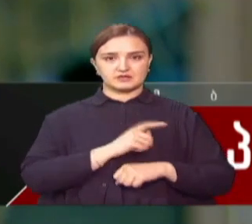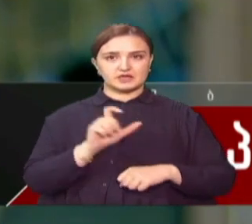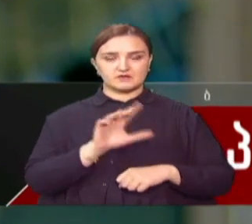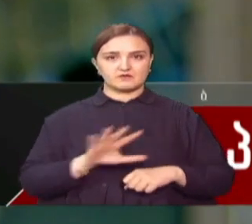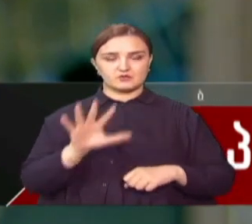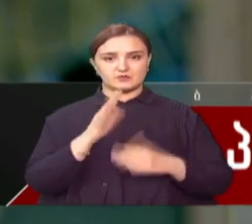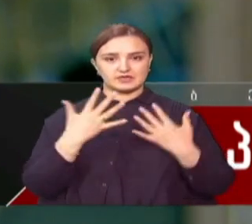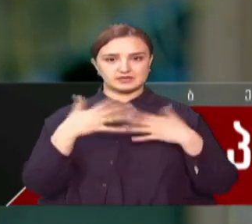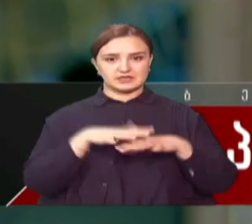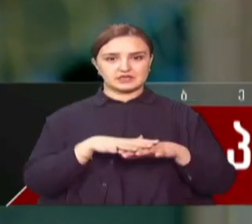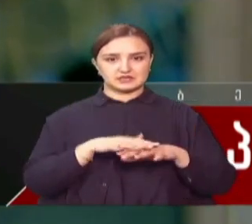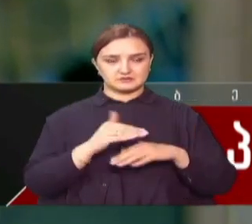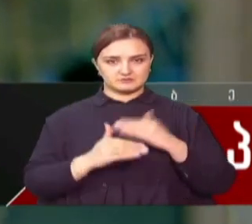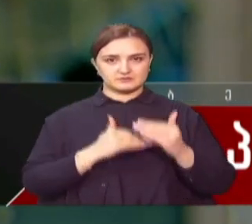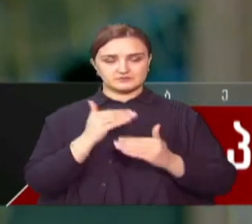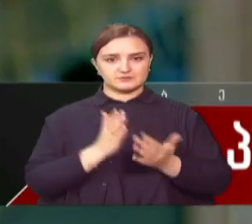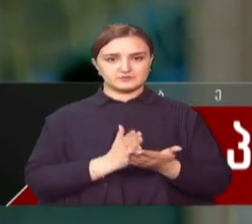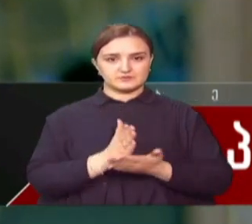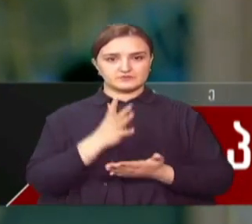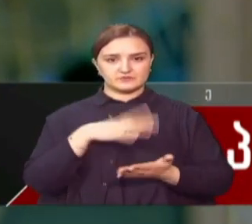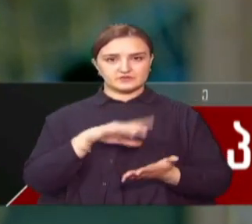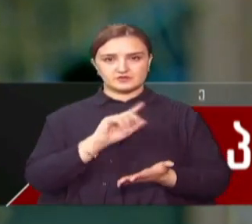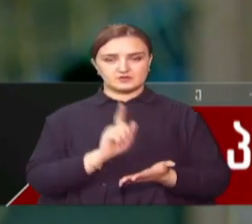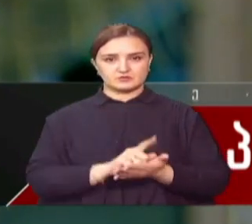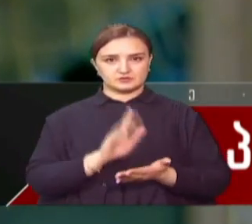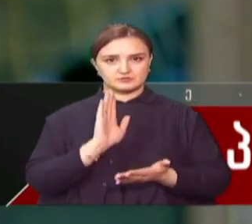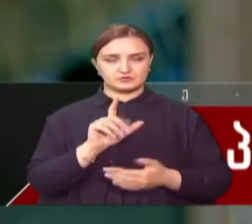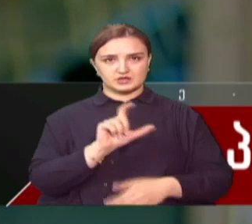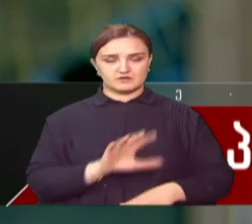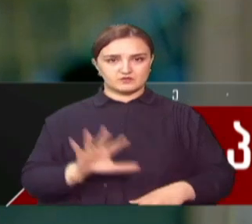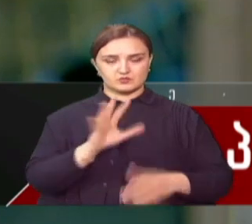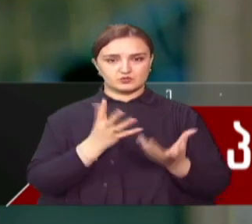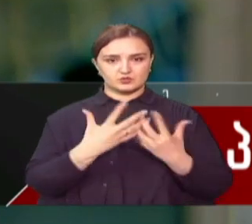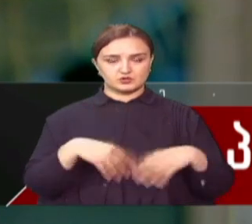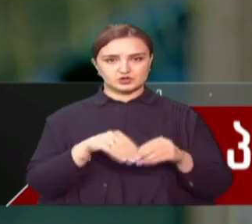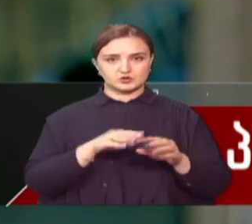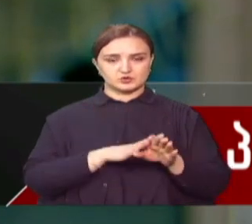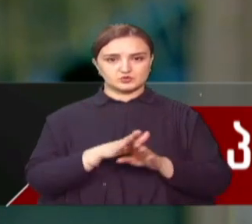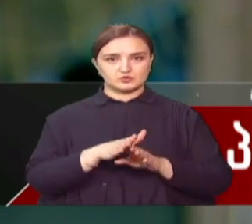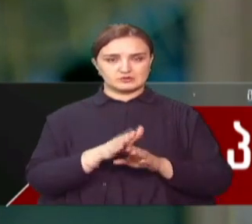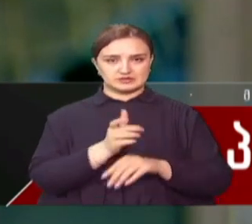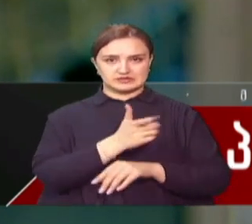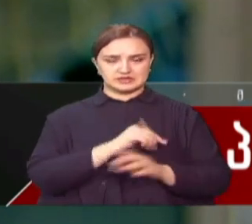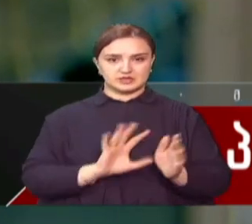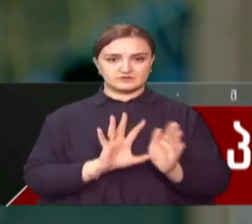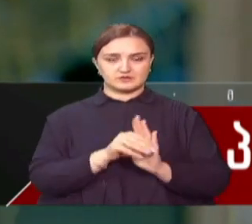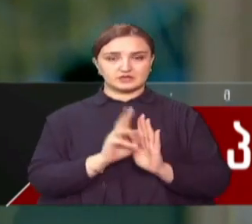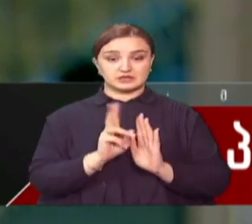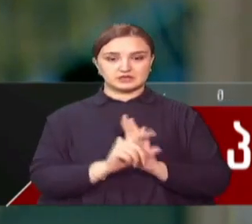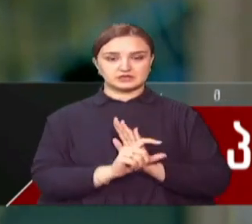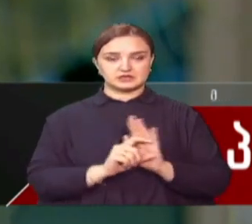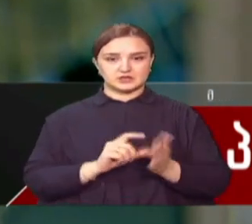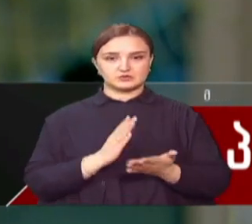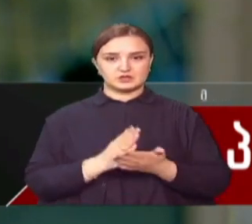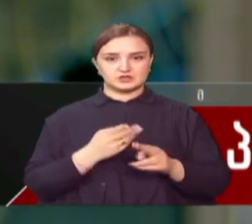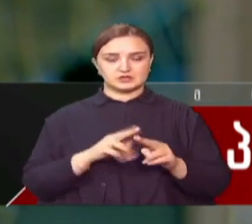ინტეგრაციის მიმართულებით, ჩვენი ქვეყანა აუცილებლად გახდება ევროპული ოჯახის სრულფასოვანი წევრი და სწორედ კანდიდატის სტატუსი არის